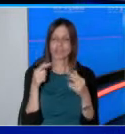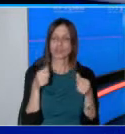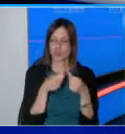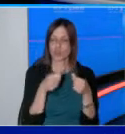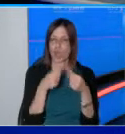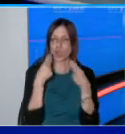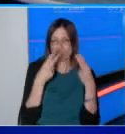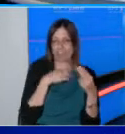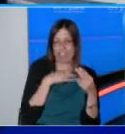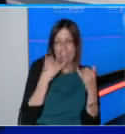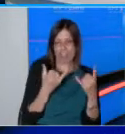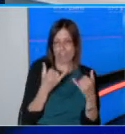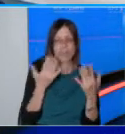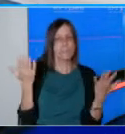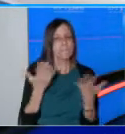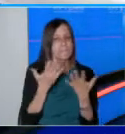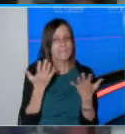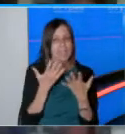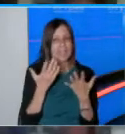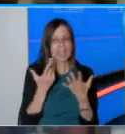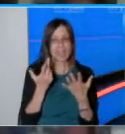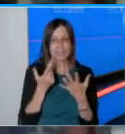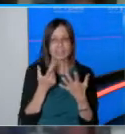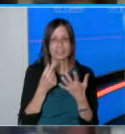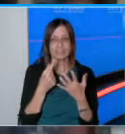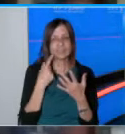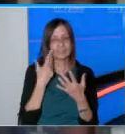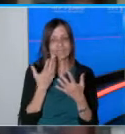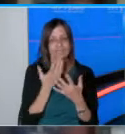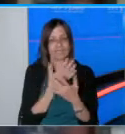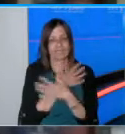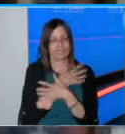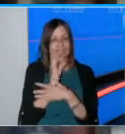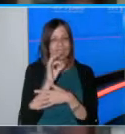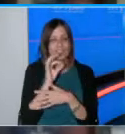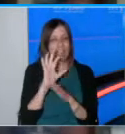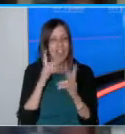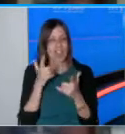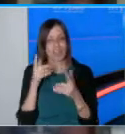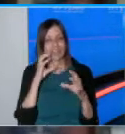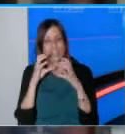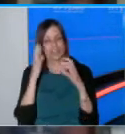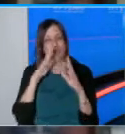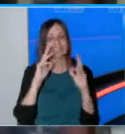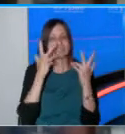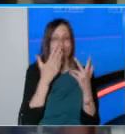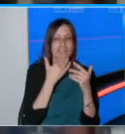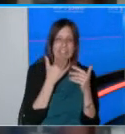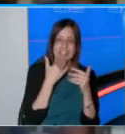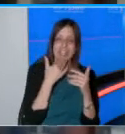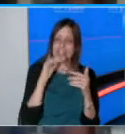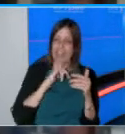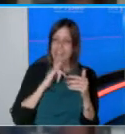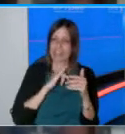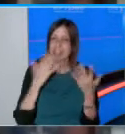עכשיו. מה שקרה, שהסנטימנט של העניין הזה, של למה התקשורת וגם הציבור הישראלי יהודי מתעניין